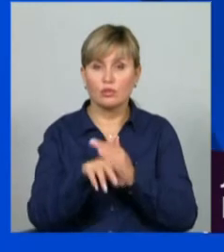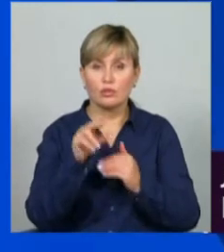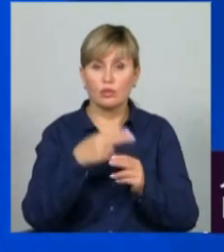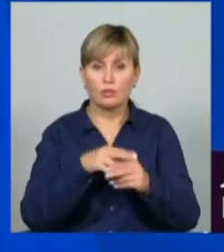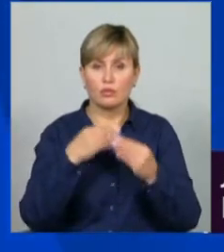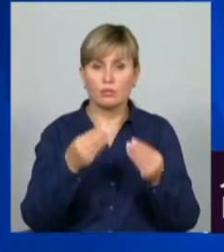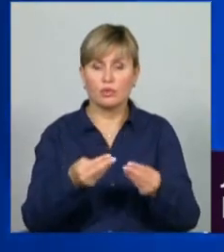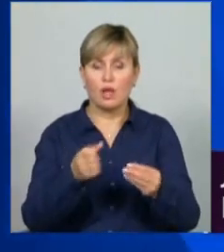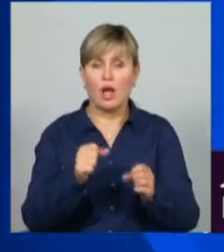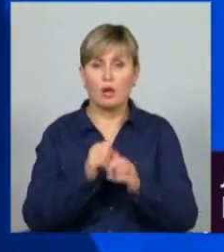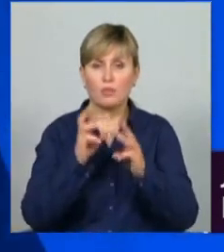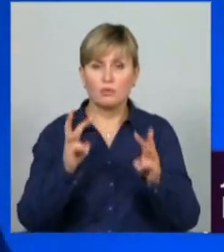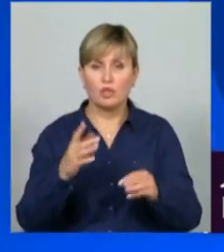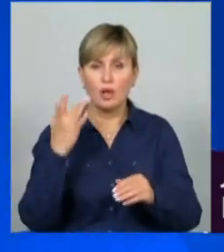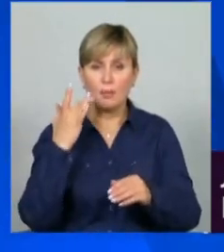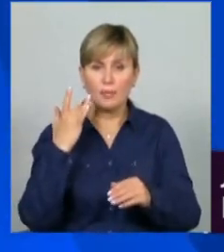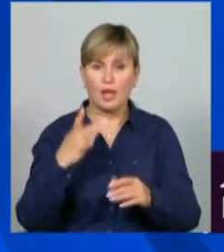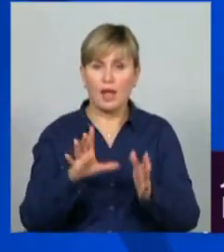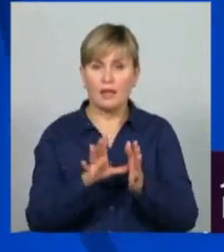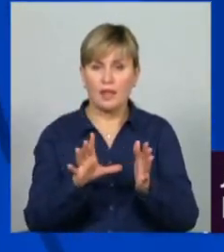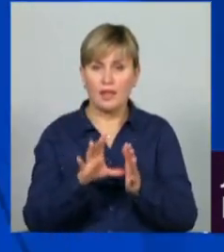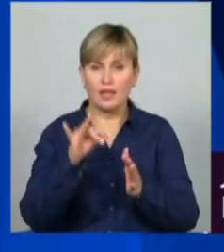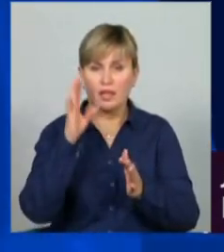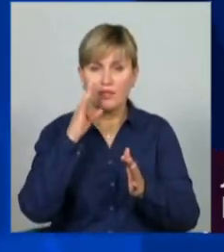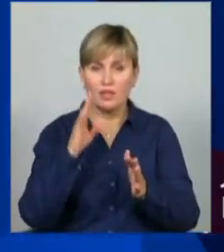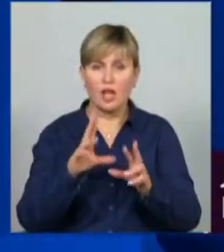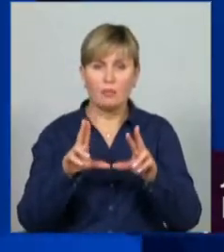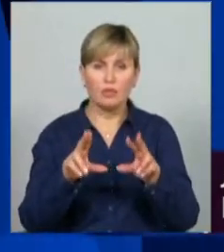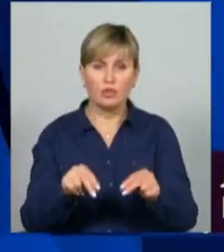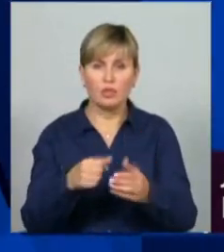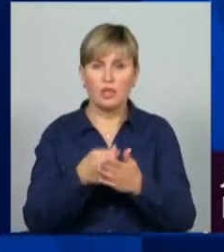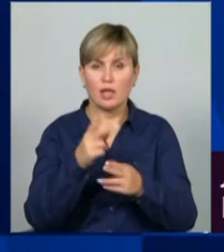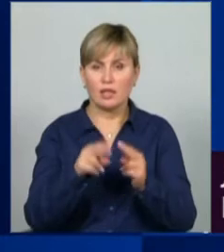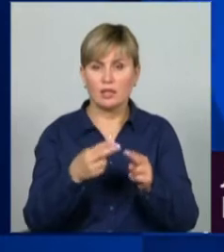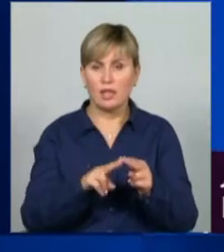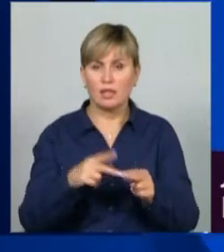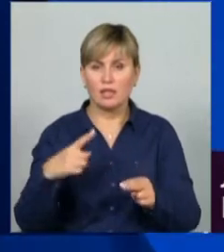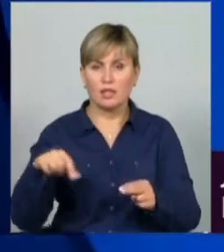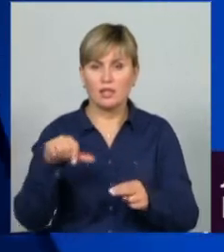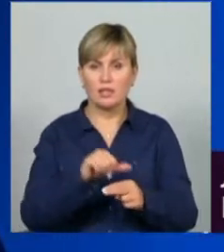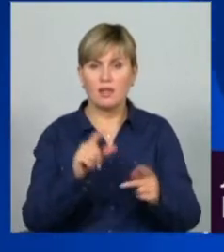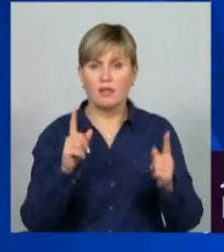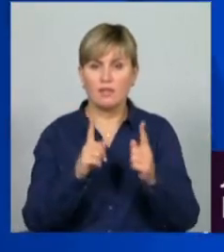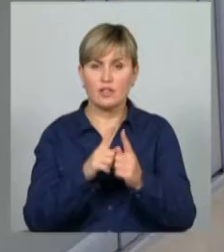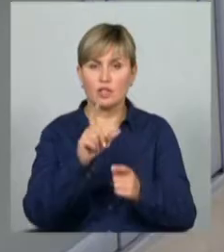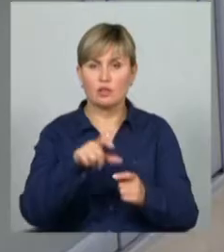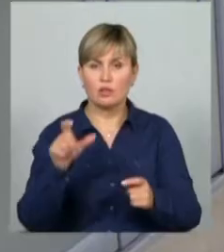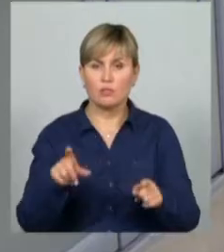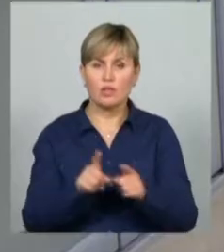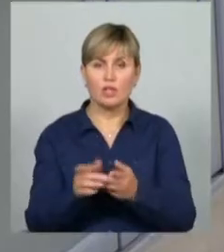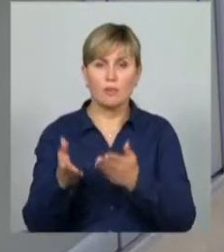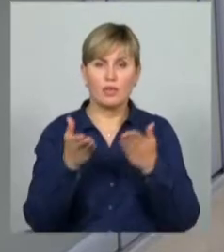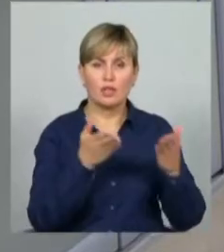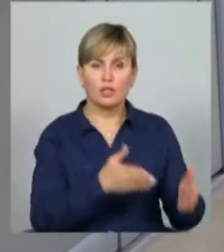выдаются ключи, а обеспечить постоянное энерго- и водоснабжение обещают уже до конца текущей недели. На встречу с корреспондентами также